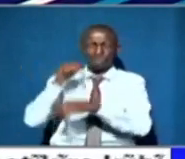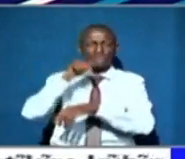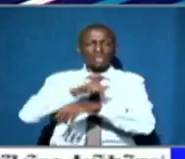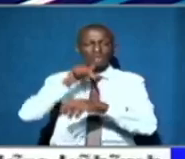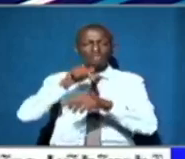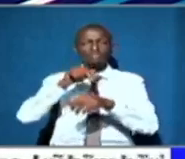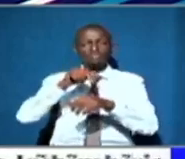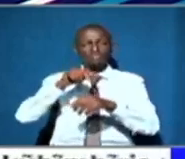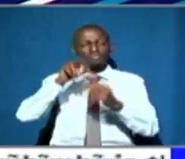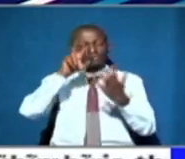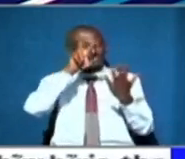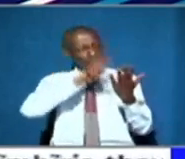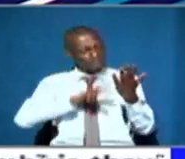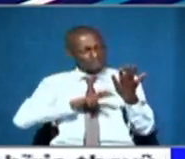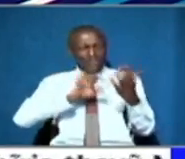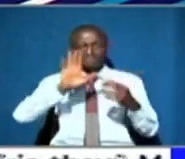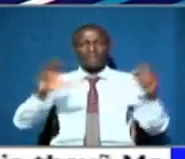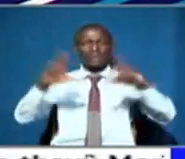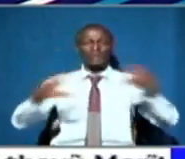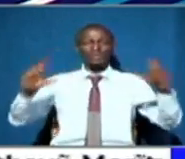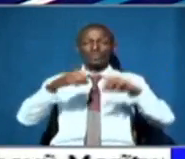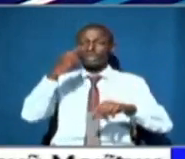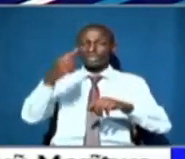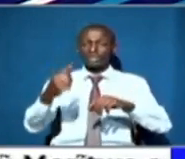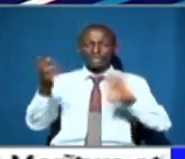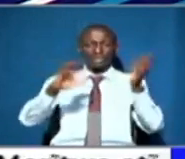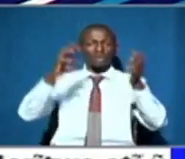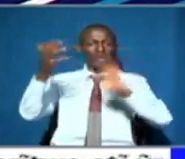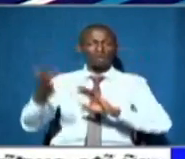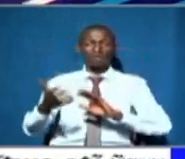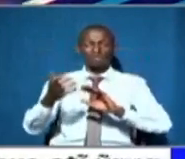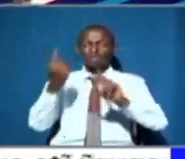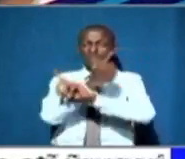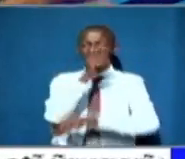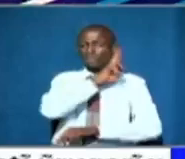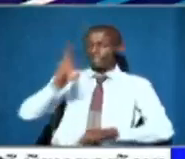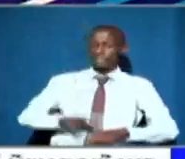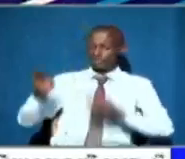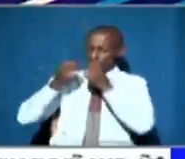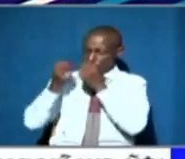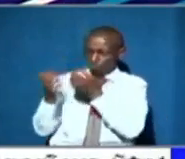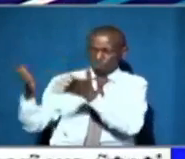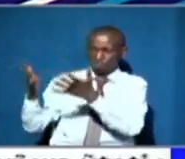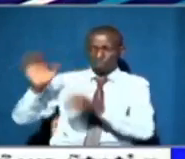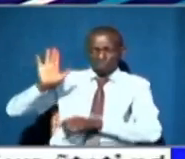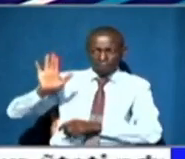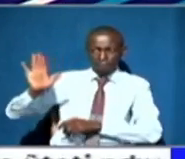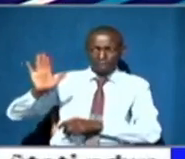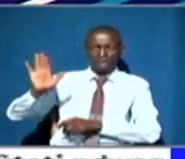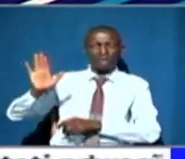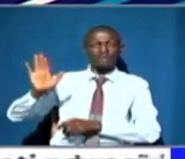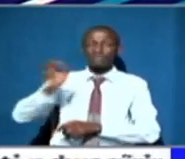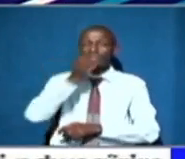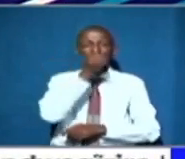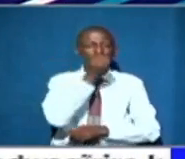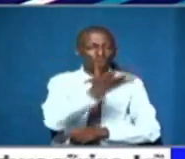augaga according to interfaith council ugo ni kuga atia ni uri atwamwira niguekaga atia niguekaga na ithwe